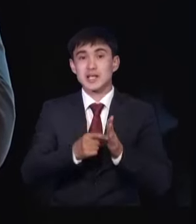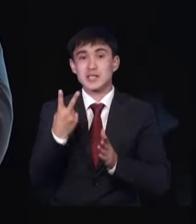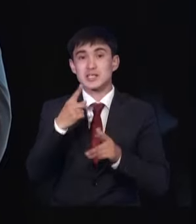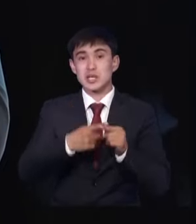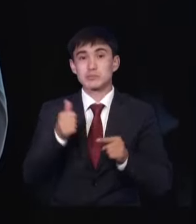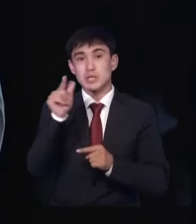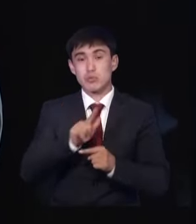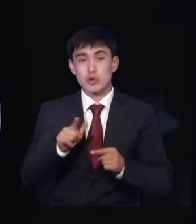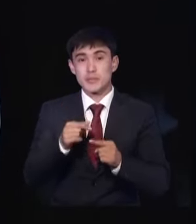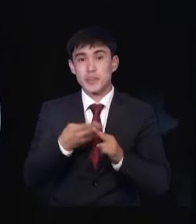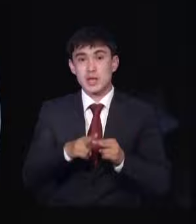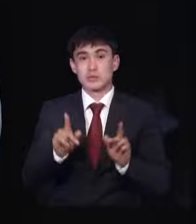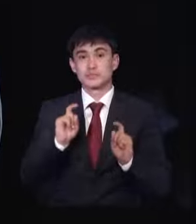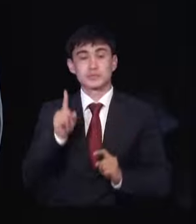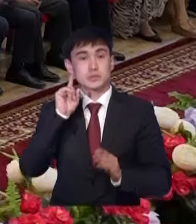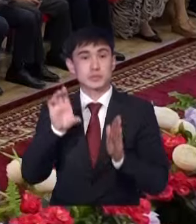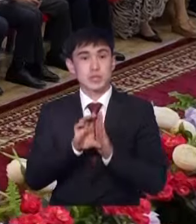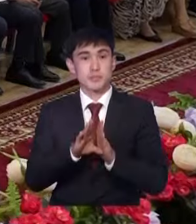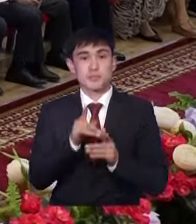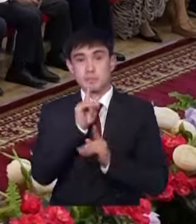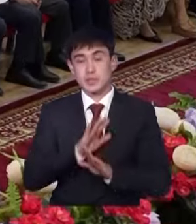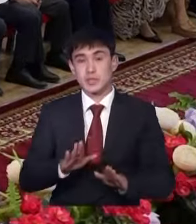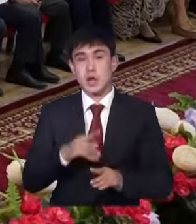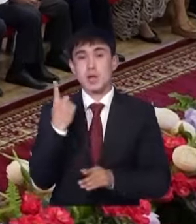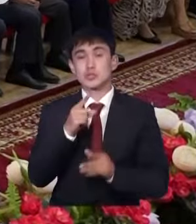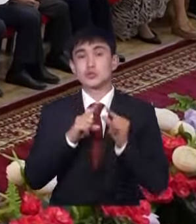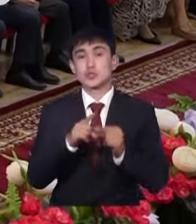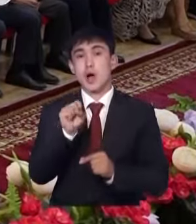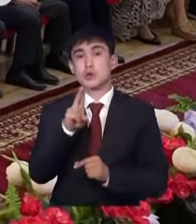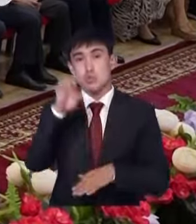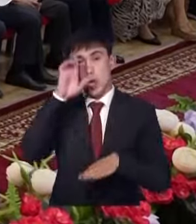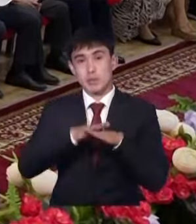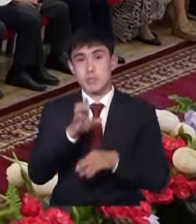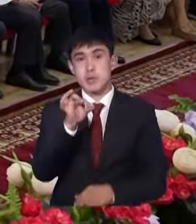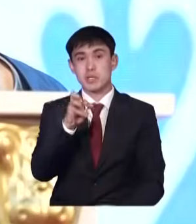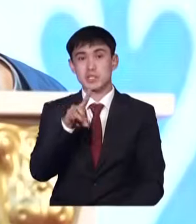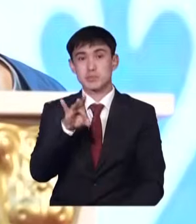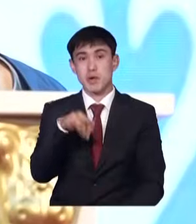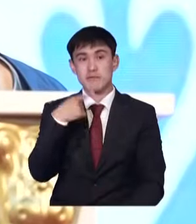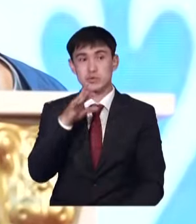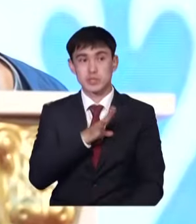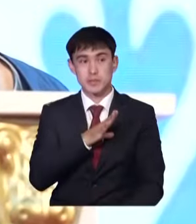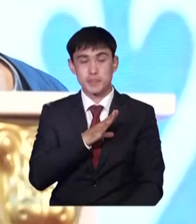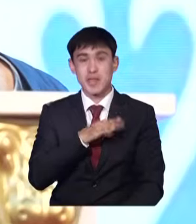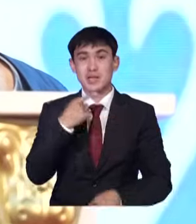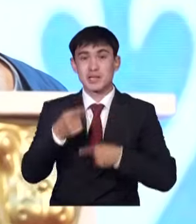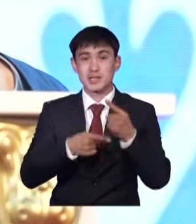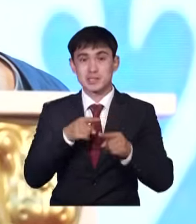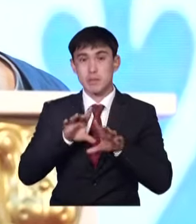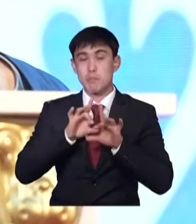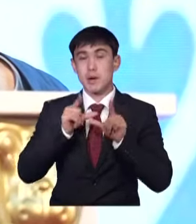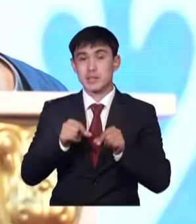сағат бойы тыпыр етпеді, тықыр етпеді. Алғашқы сөзді Ақсу ауданының әкімі Берік Тынышбаев алды. Тізбектеді